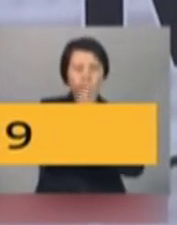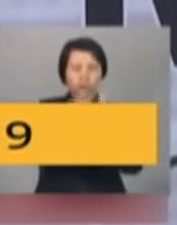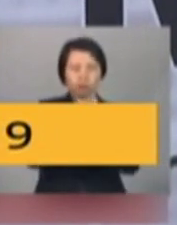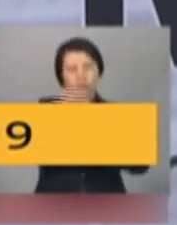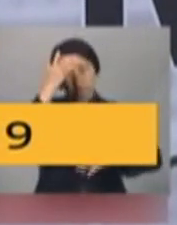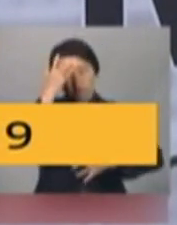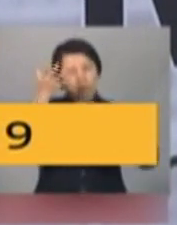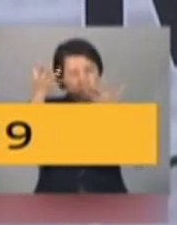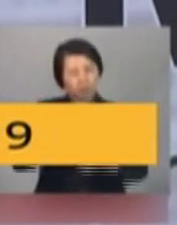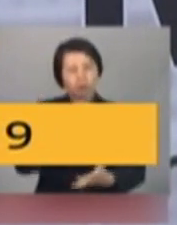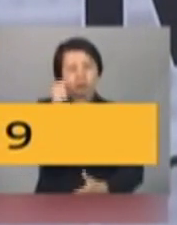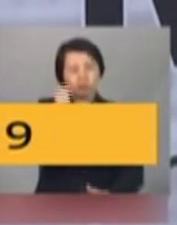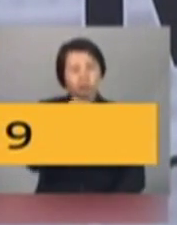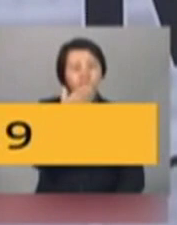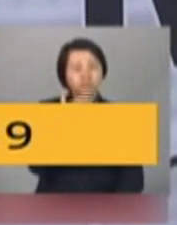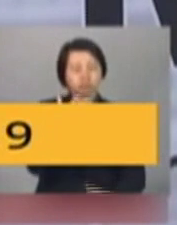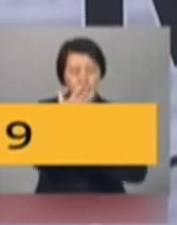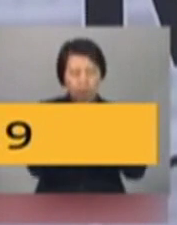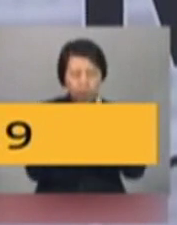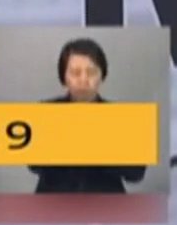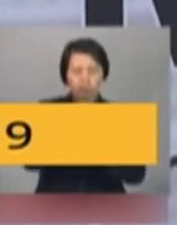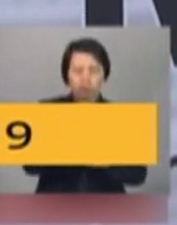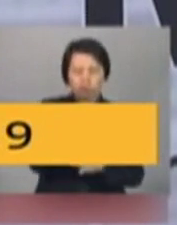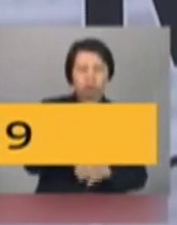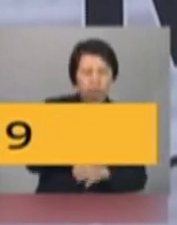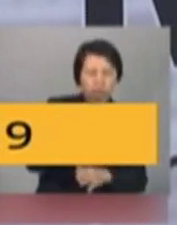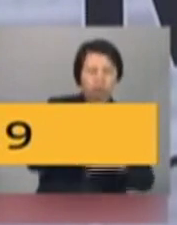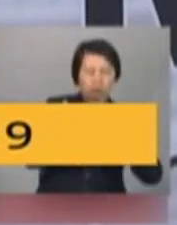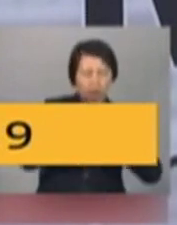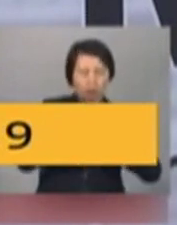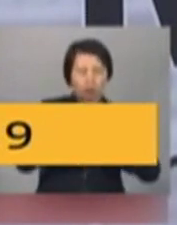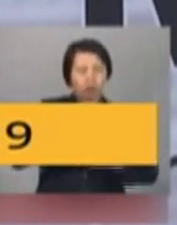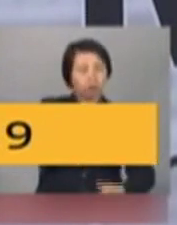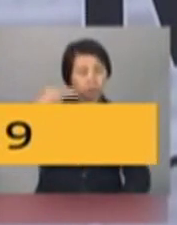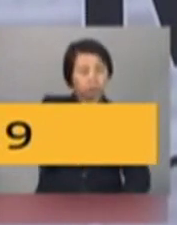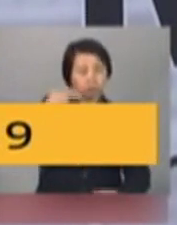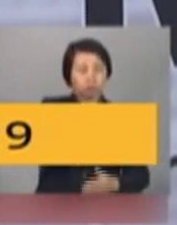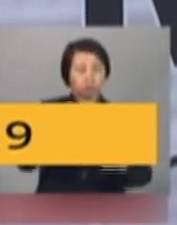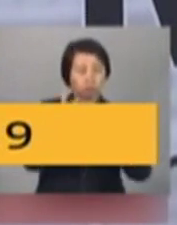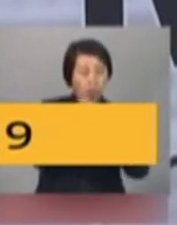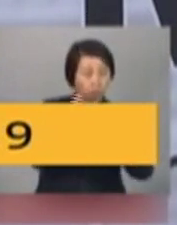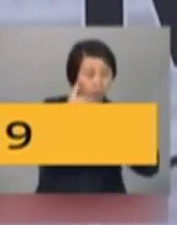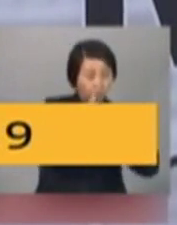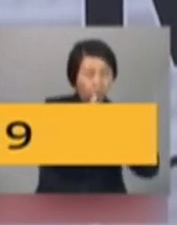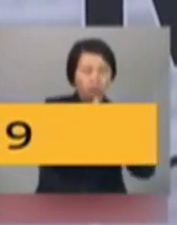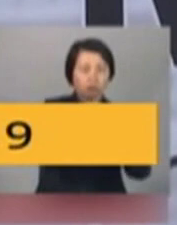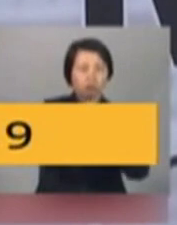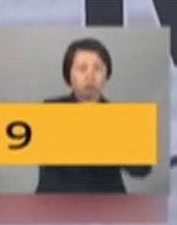penyakit kronik, kencing manis dan darah tinggi dan disyaki mempunyai sejarah kontak dengan kes